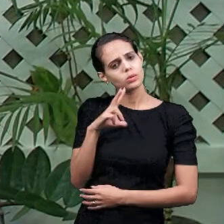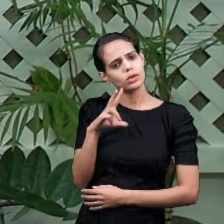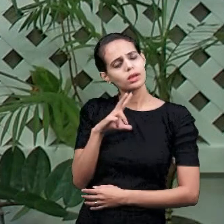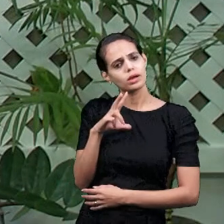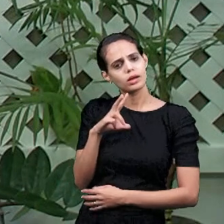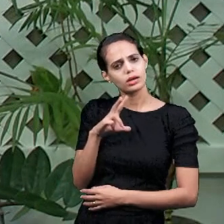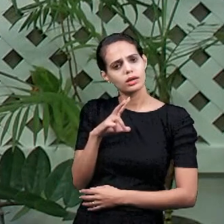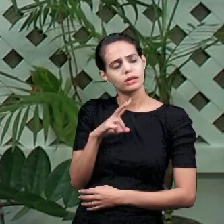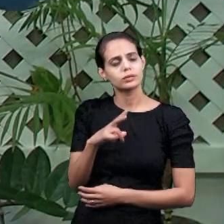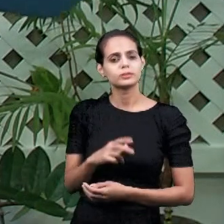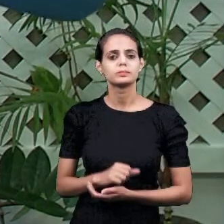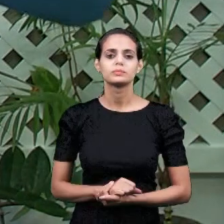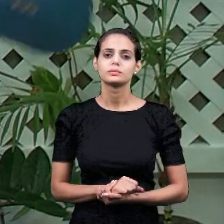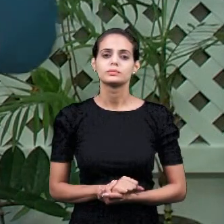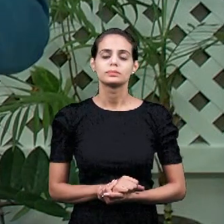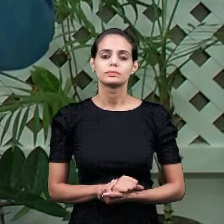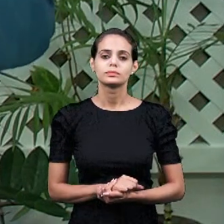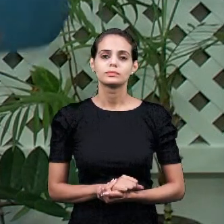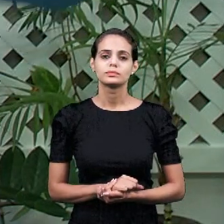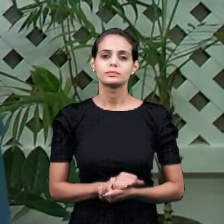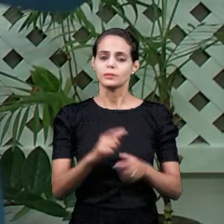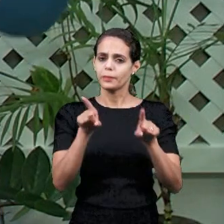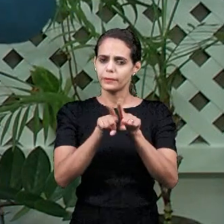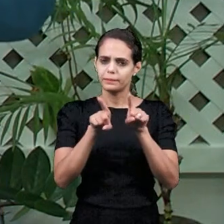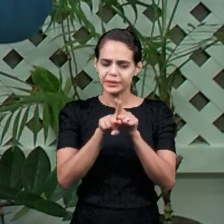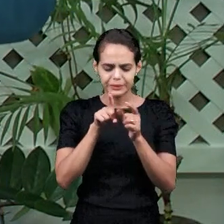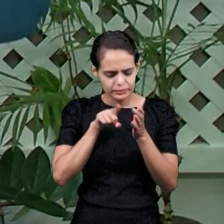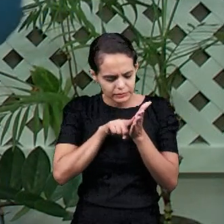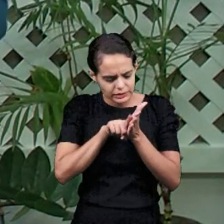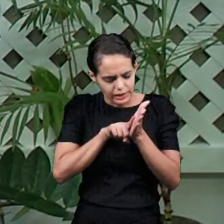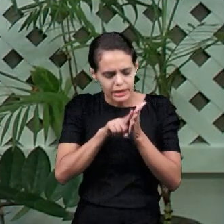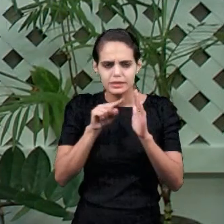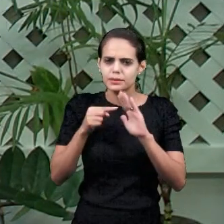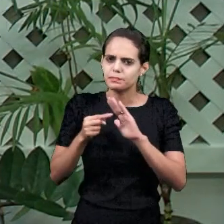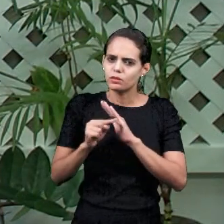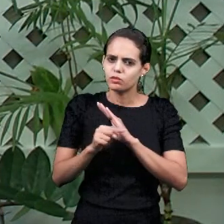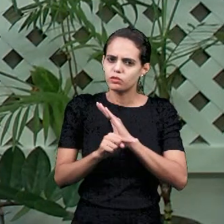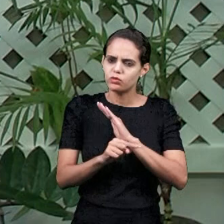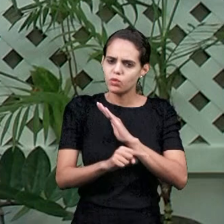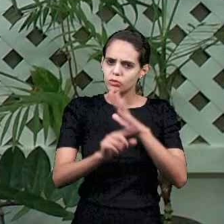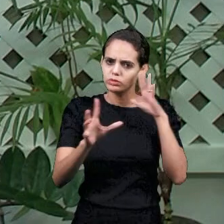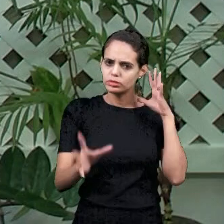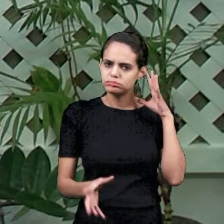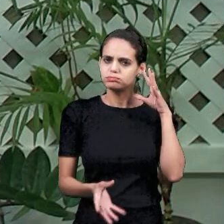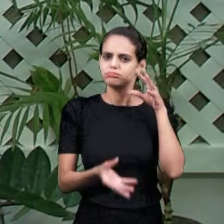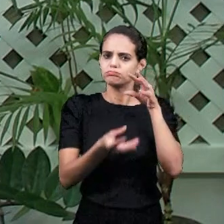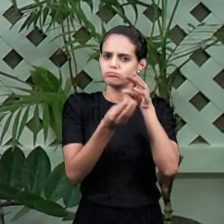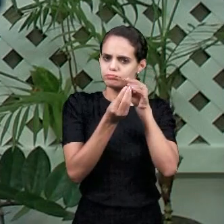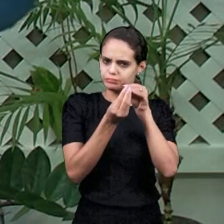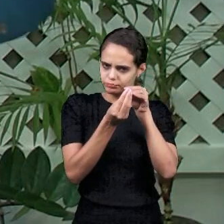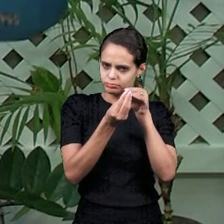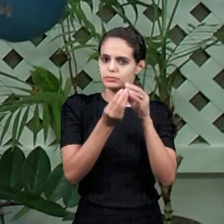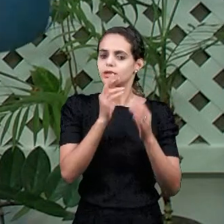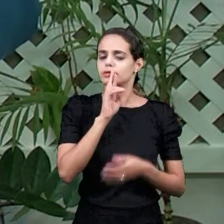d'une thématique. Vous pouvez faire une analyse même un peu plus large, après synthétiser les